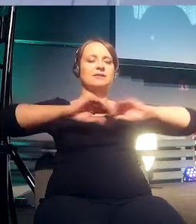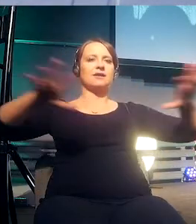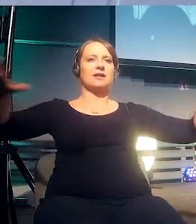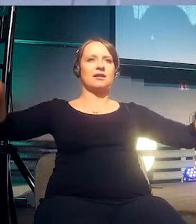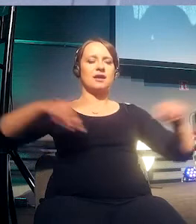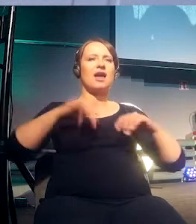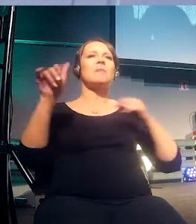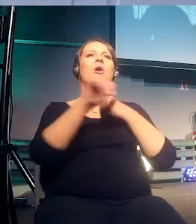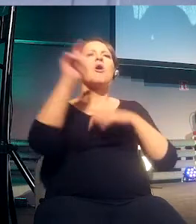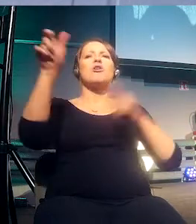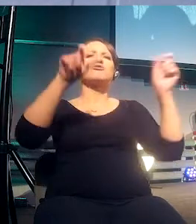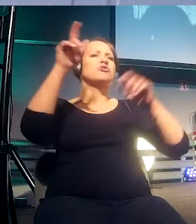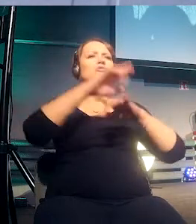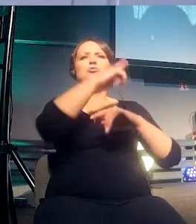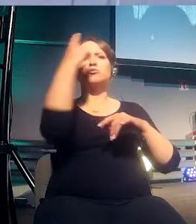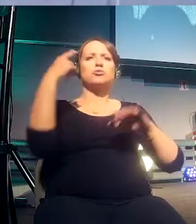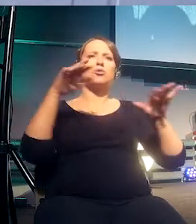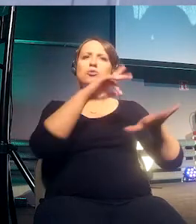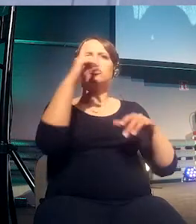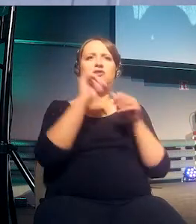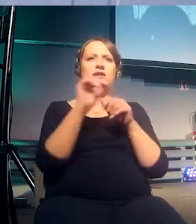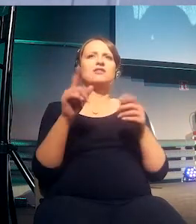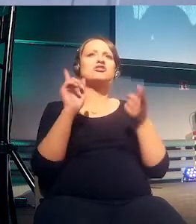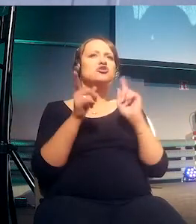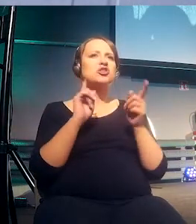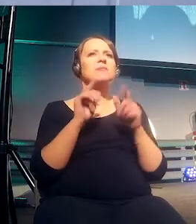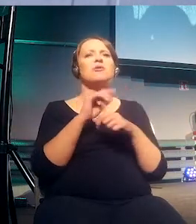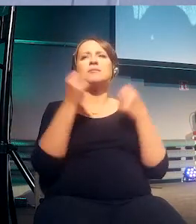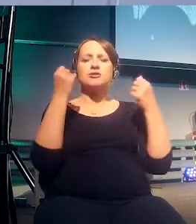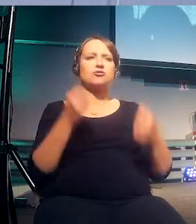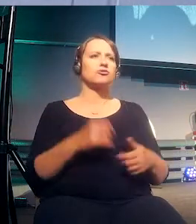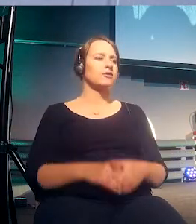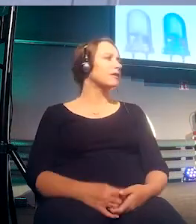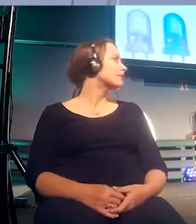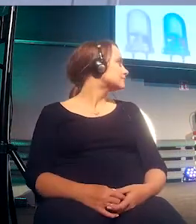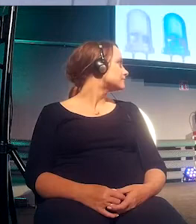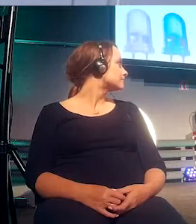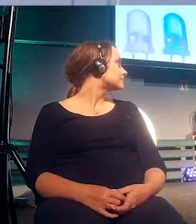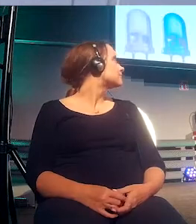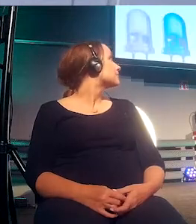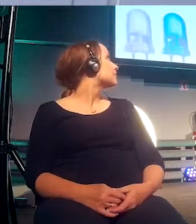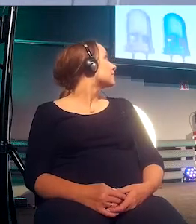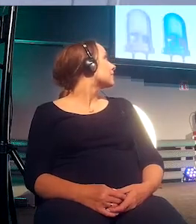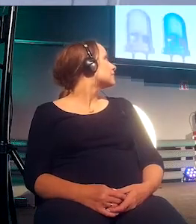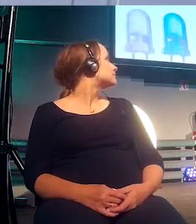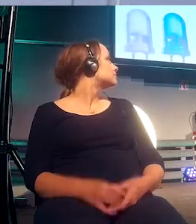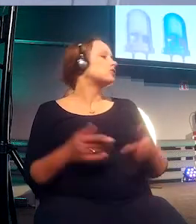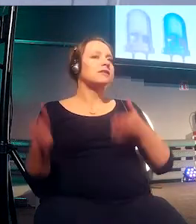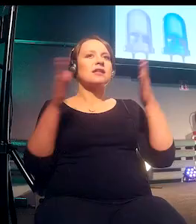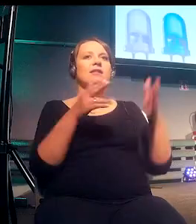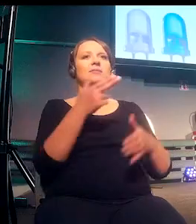dużo interesariuszy i wszystko dzieje się szybko, wydaje się być bardzo trudne. To jest jeszcze również kolejny